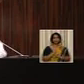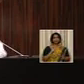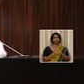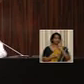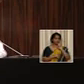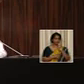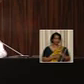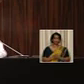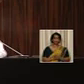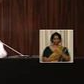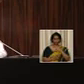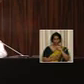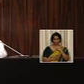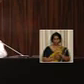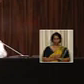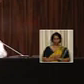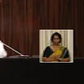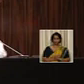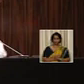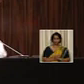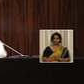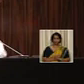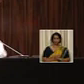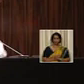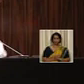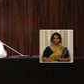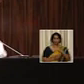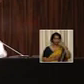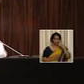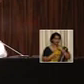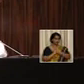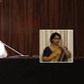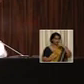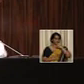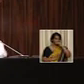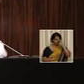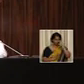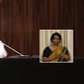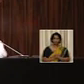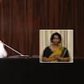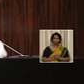මැතිතුමාගෙන් ඇසීමට. අනුව නියෝජ්‍ය කතානායකතුමනි. ගරු නියෝජ්‍ය කතානායකතුමනි